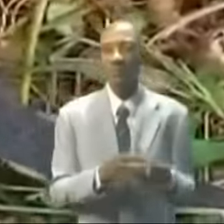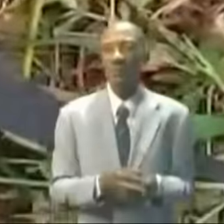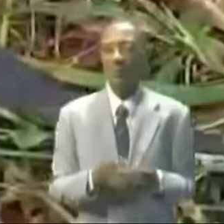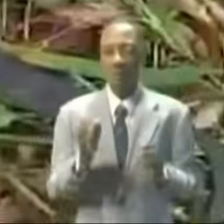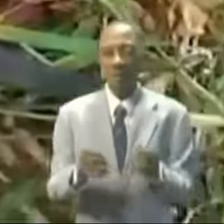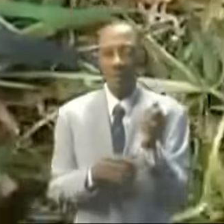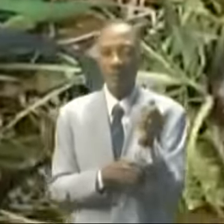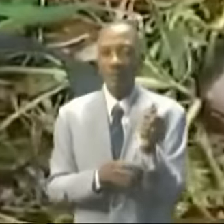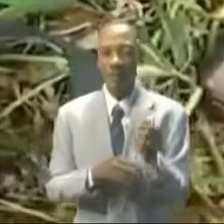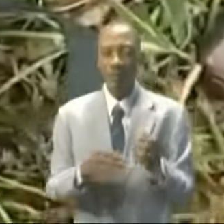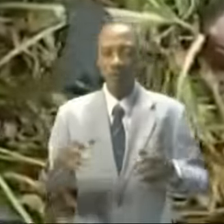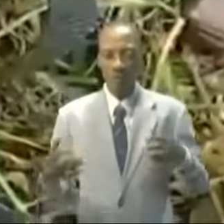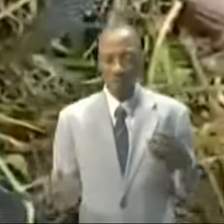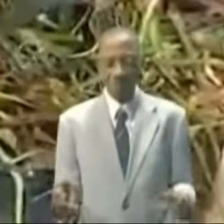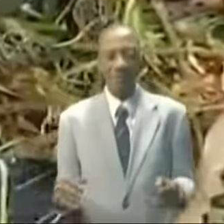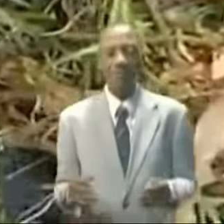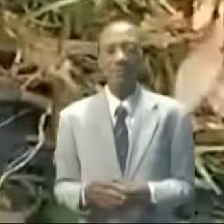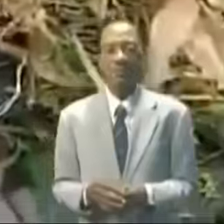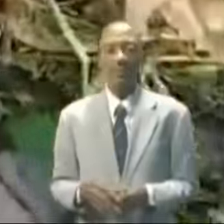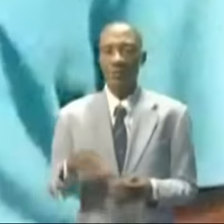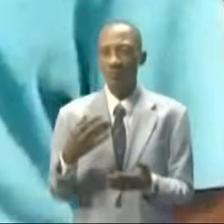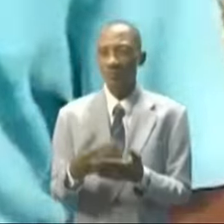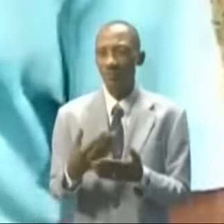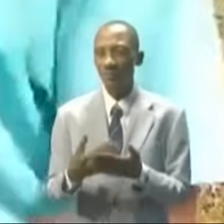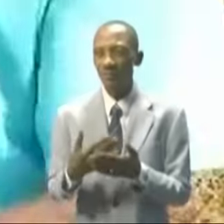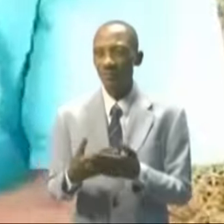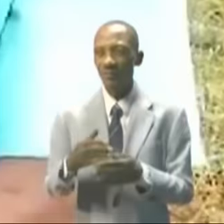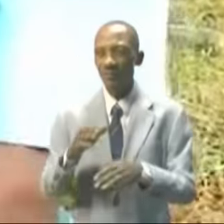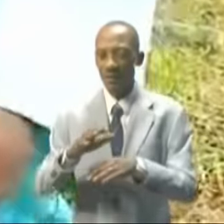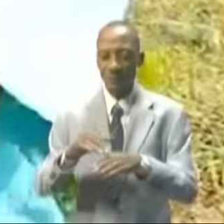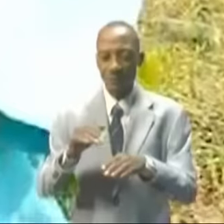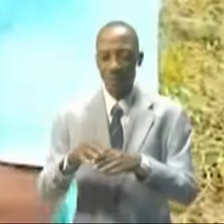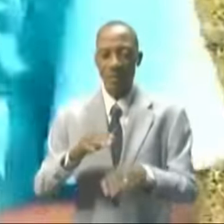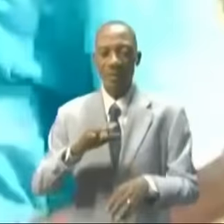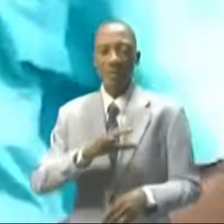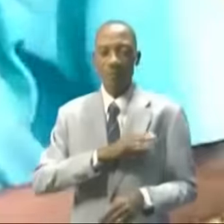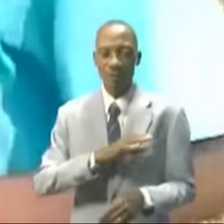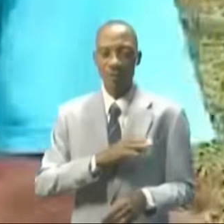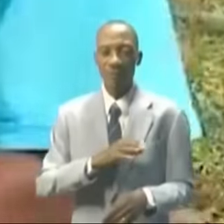ont interpellé en premier les autorités de l'école.